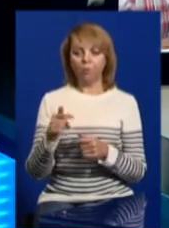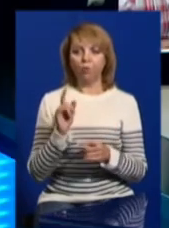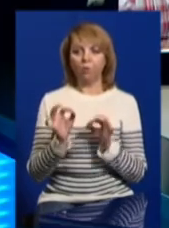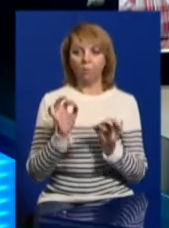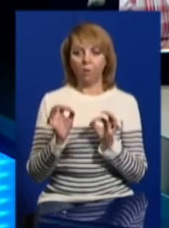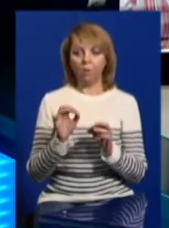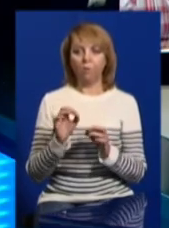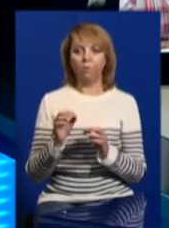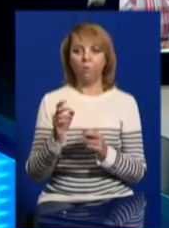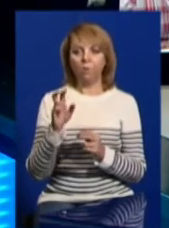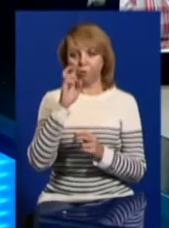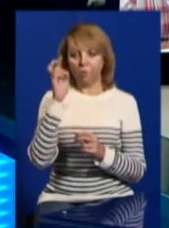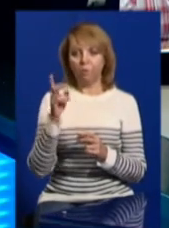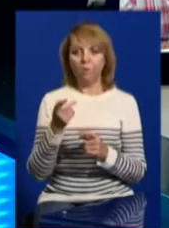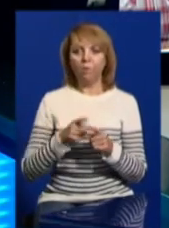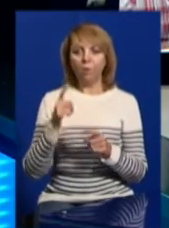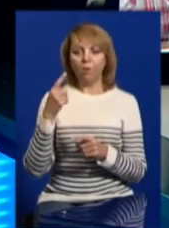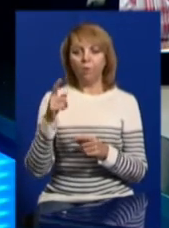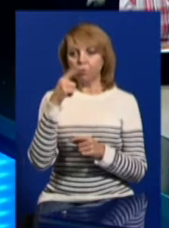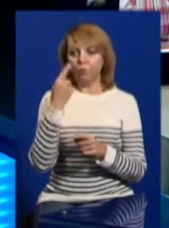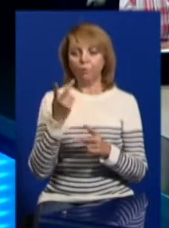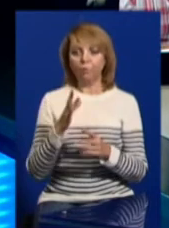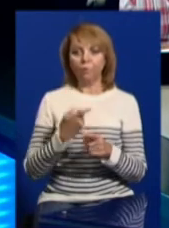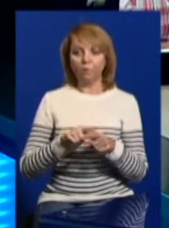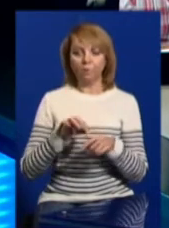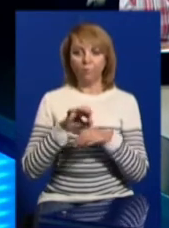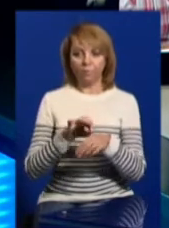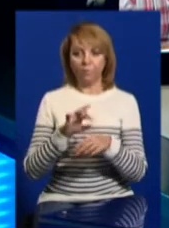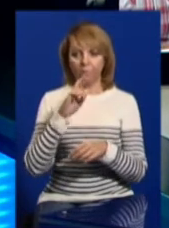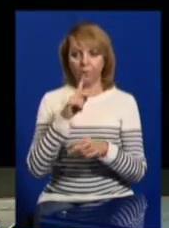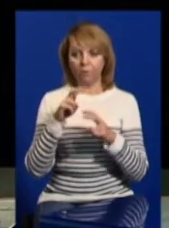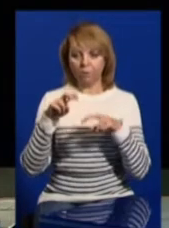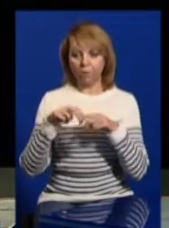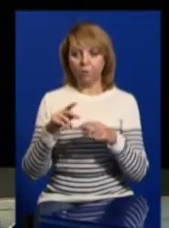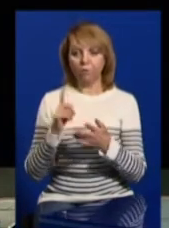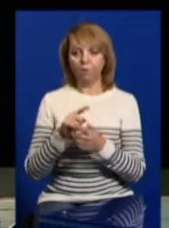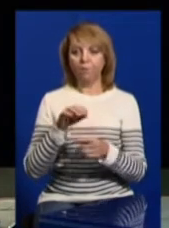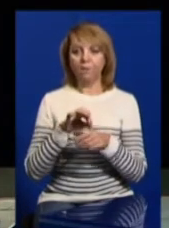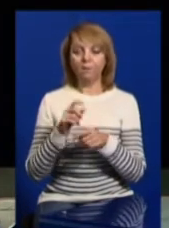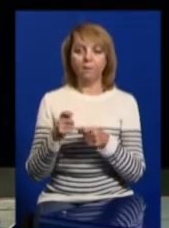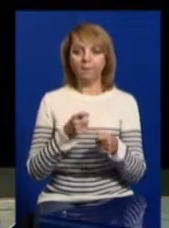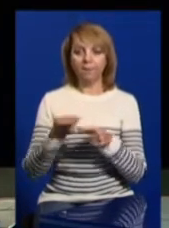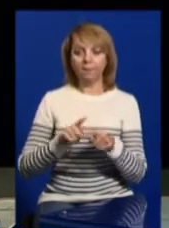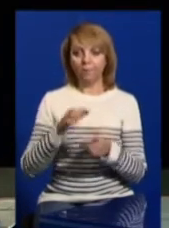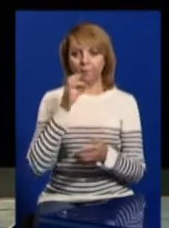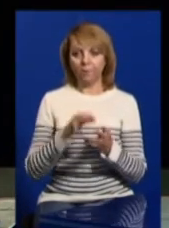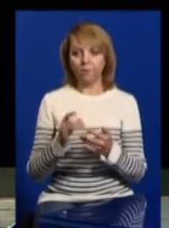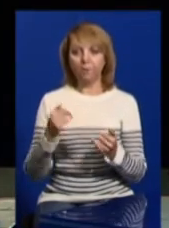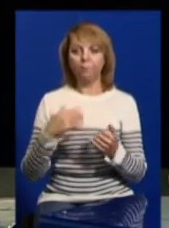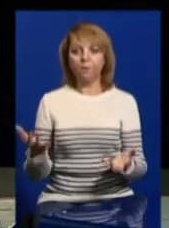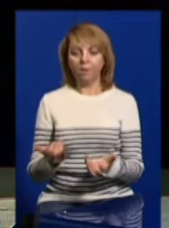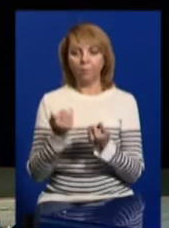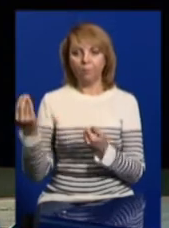особи, які здійснюють такі дослідження, мають нести за них відповідальність. І оце я завжди підтримував